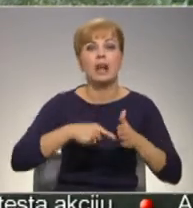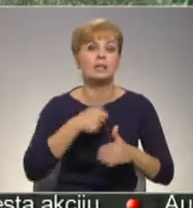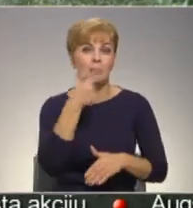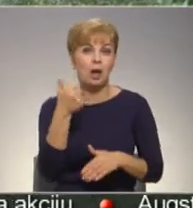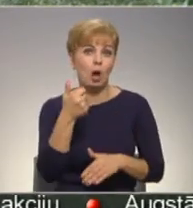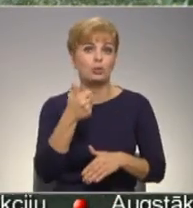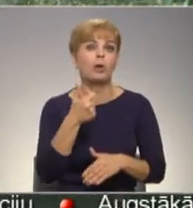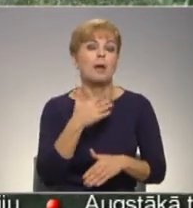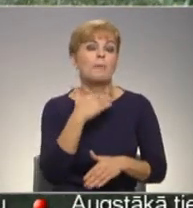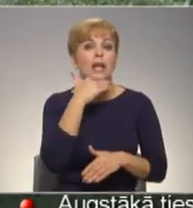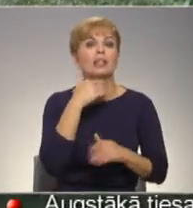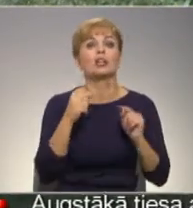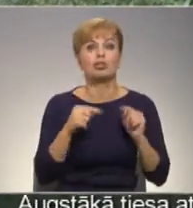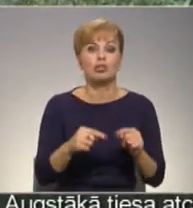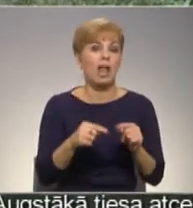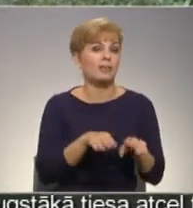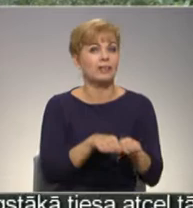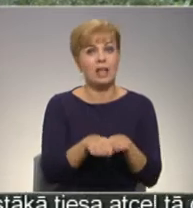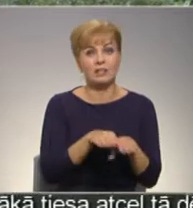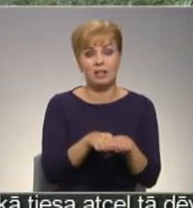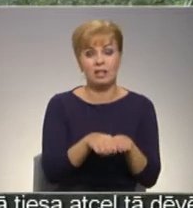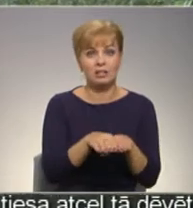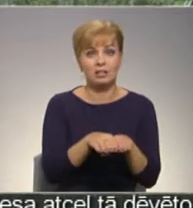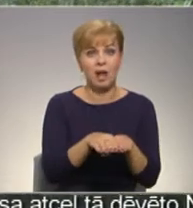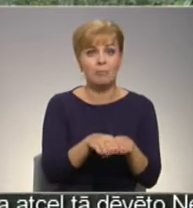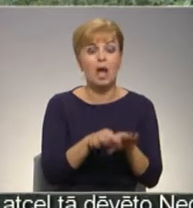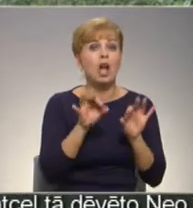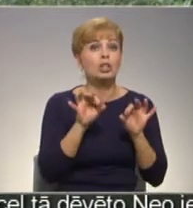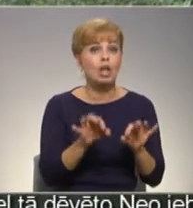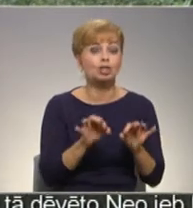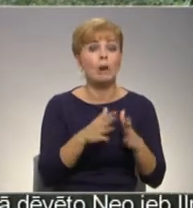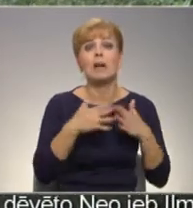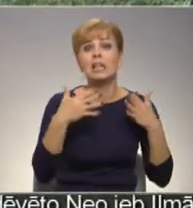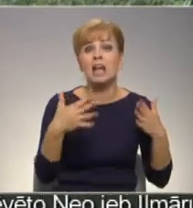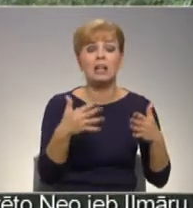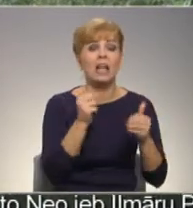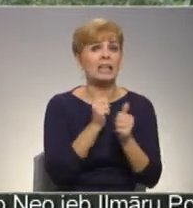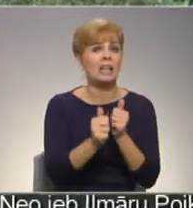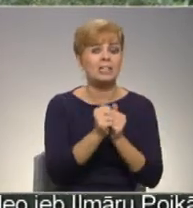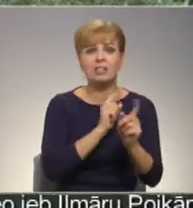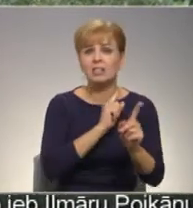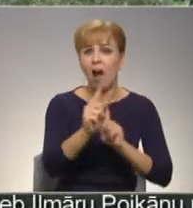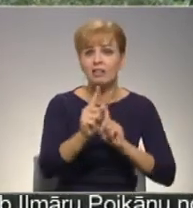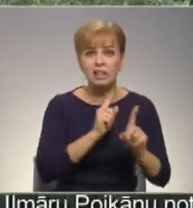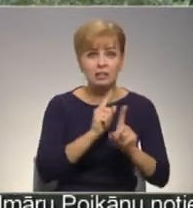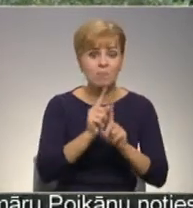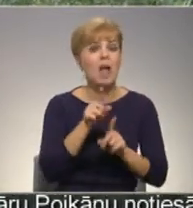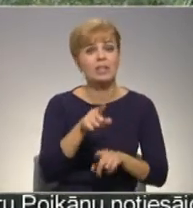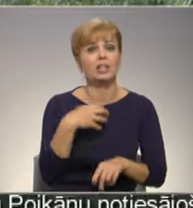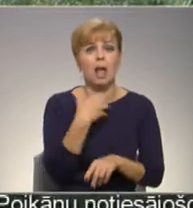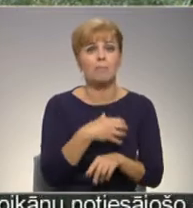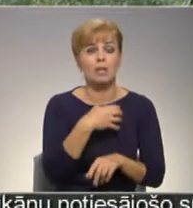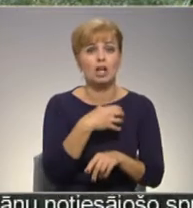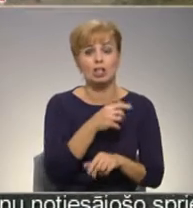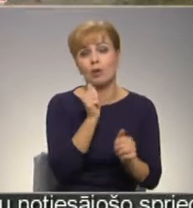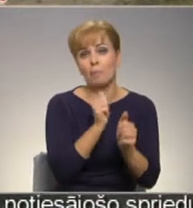pilnīgi pietiek, bet šeit tas ir nesalīdzināmi, jo tiešām, ja ir liela intensitāte satiksmes, tad ir tas nepieciešams